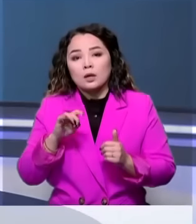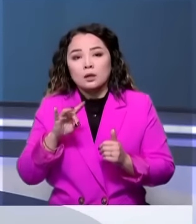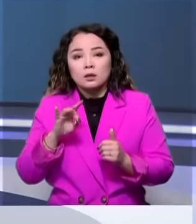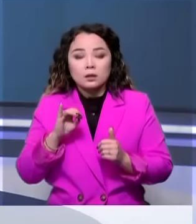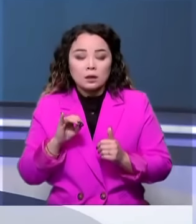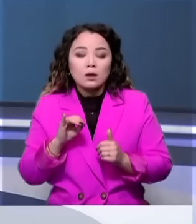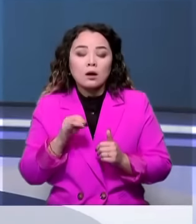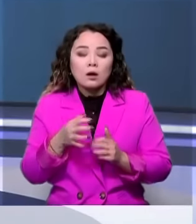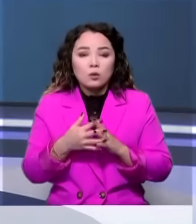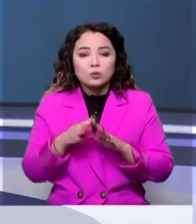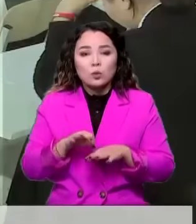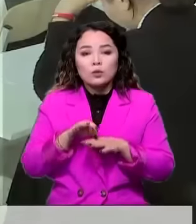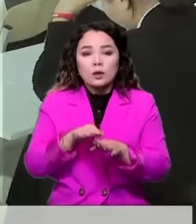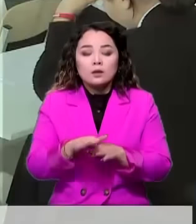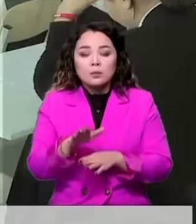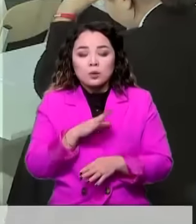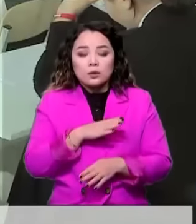жатыр.